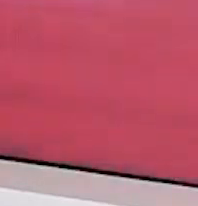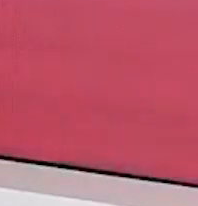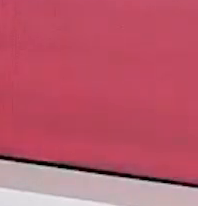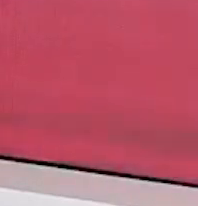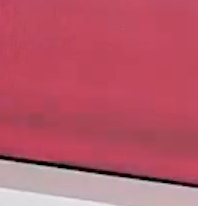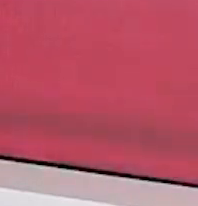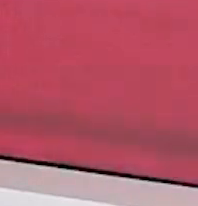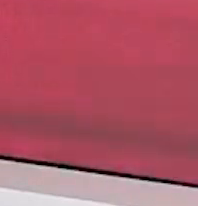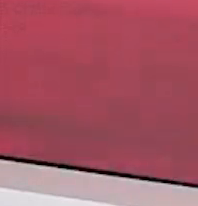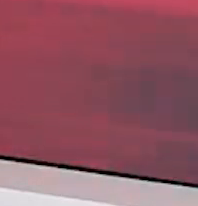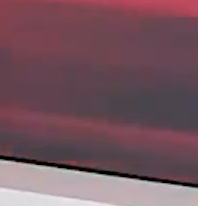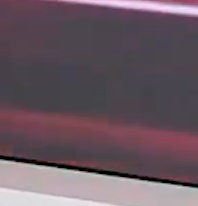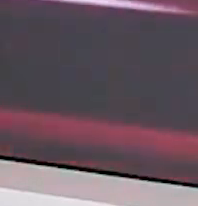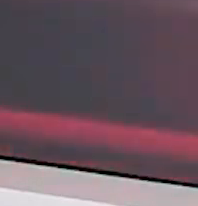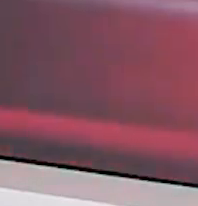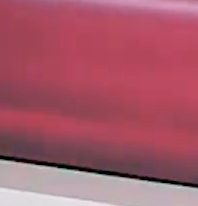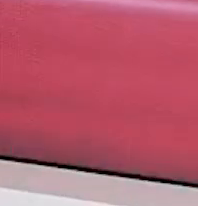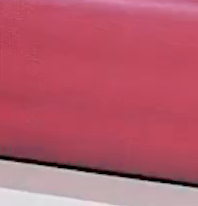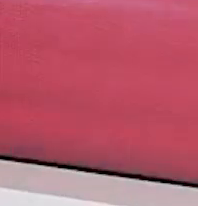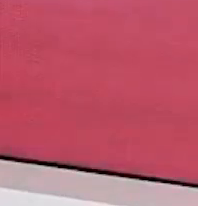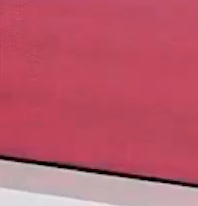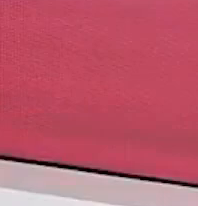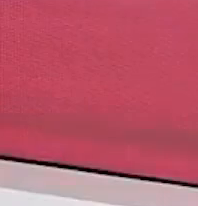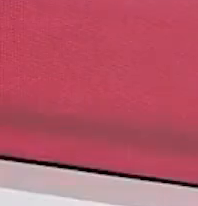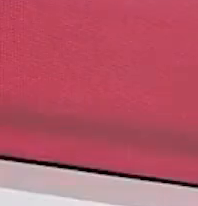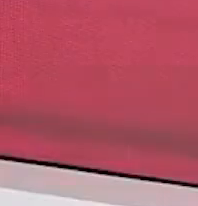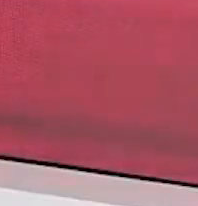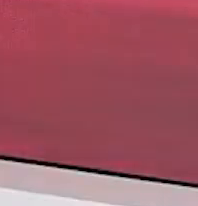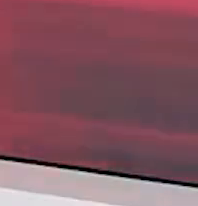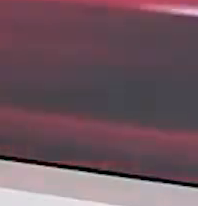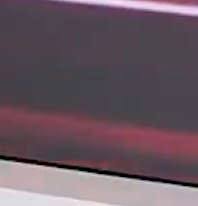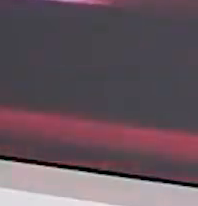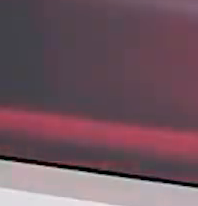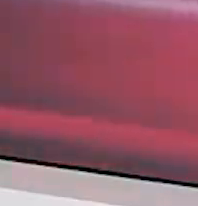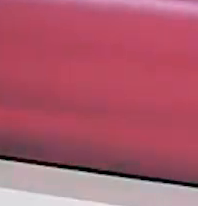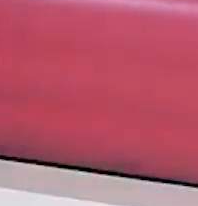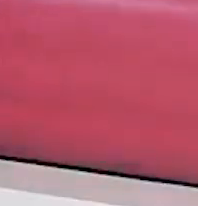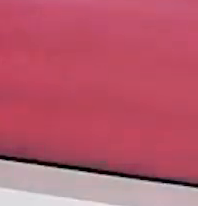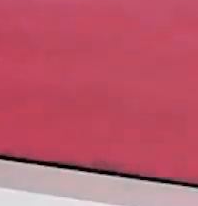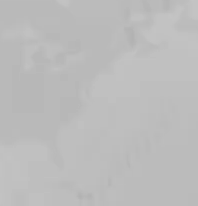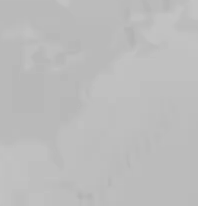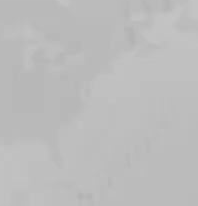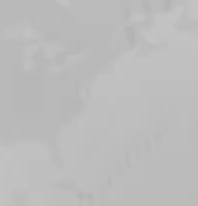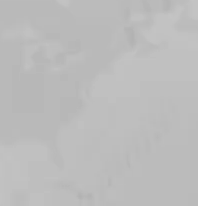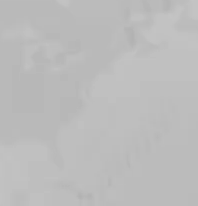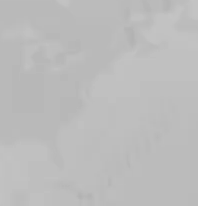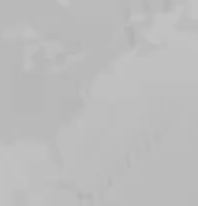kami sa GMA Pinoy TV at sa www.gmanews.tv.